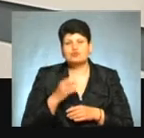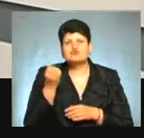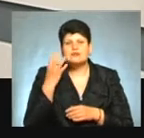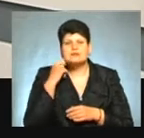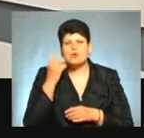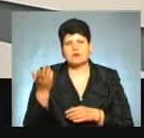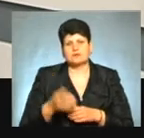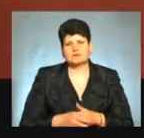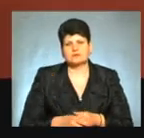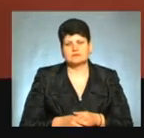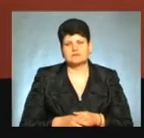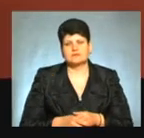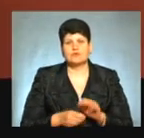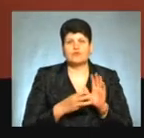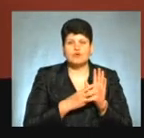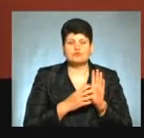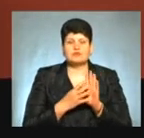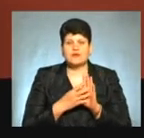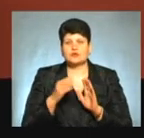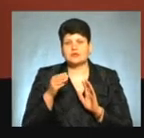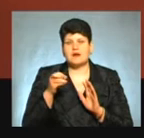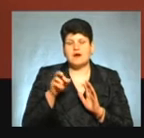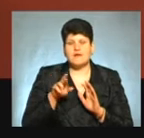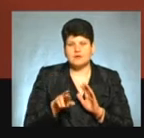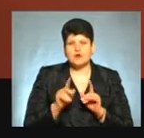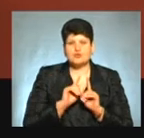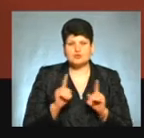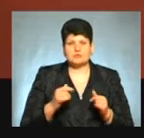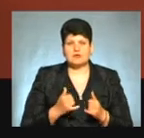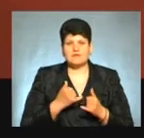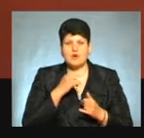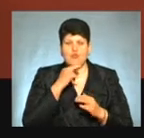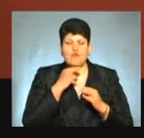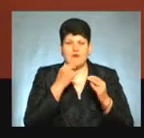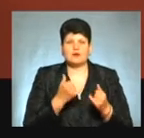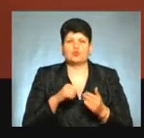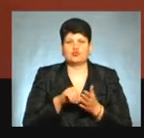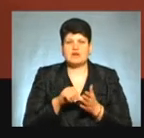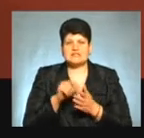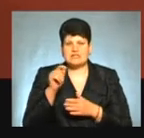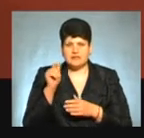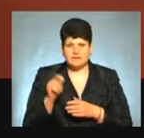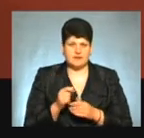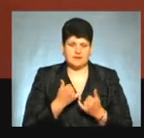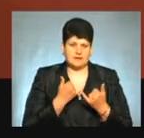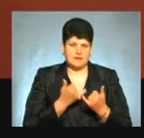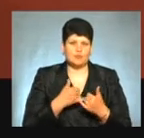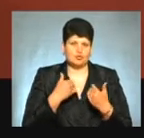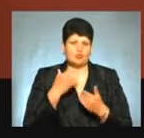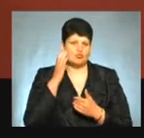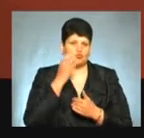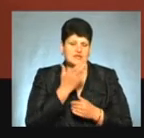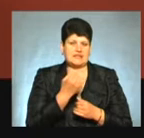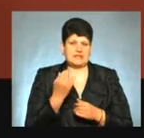років. 8 та 9 травня особлива увага до учасників війни прикута. Отже, пропоную послухати зараз